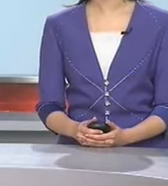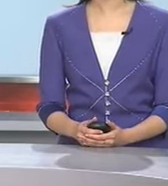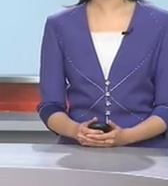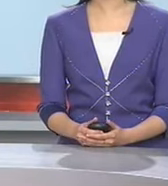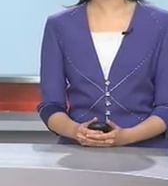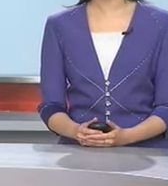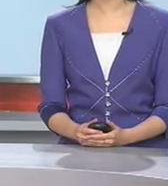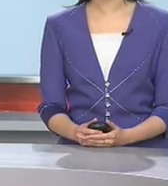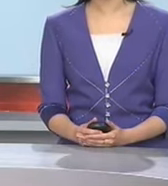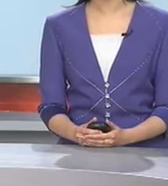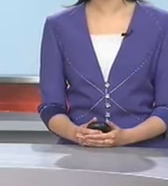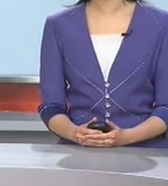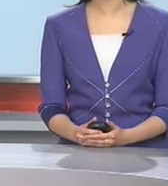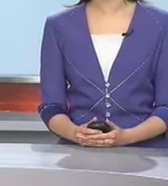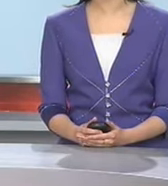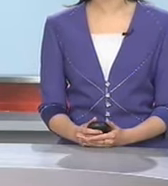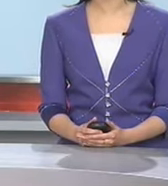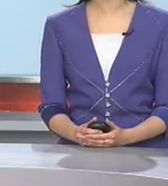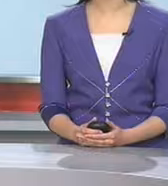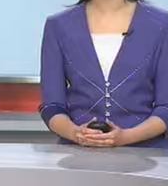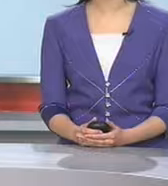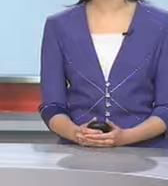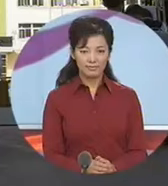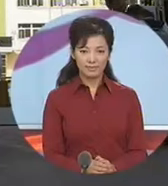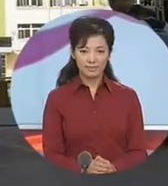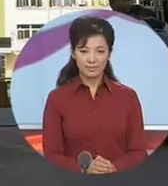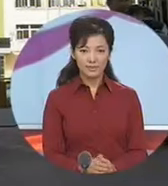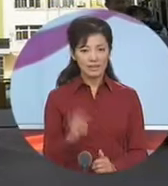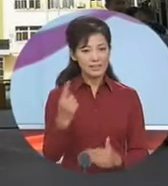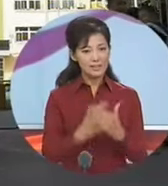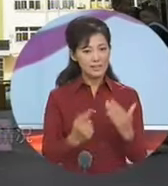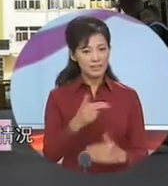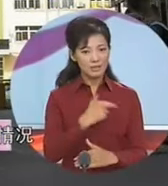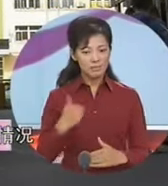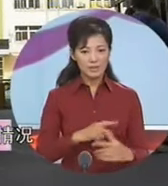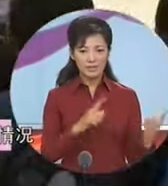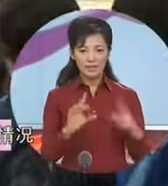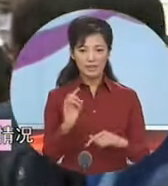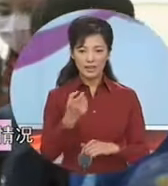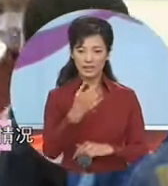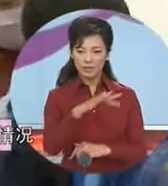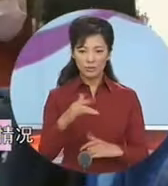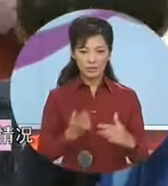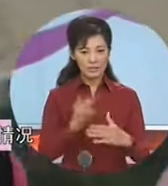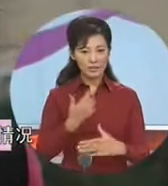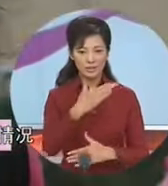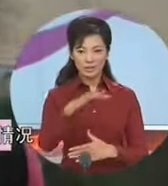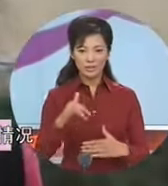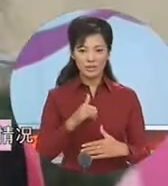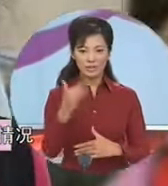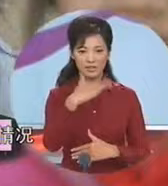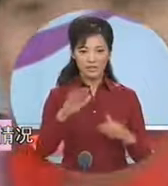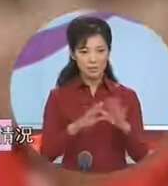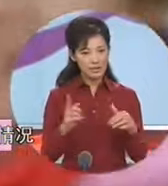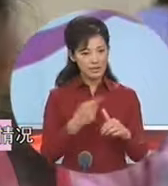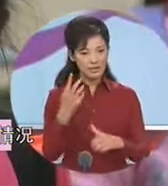大。学校的甲流防控情况如何呢？ 这里是北京日坛小学，每天早晨学生们进校门的